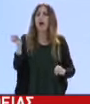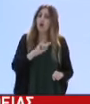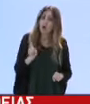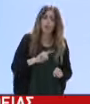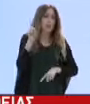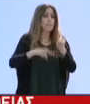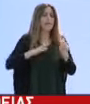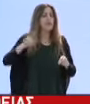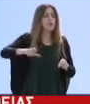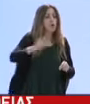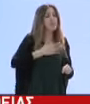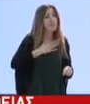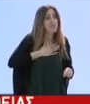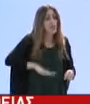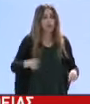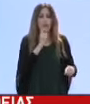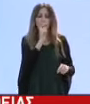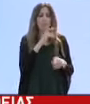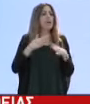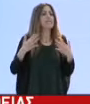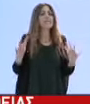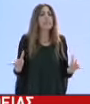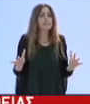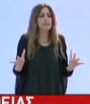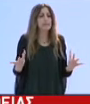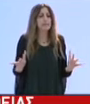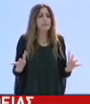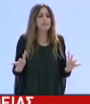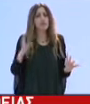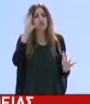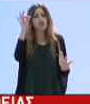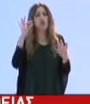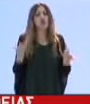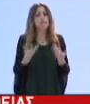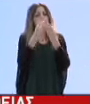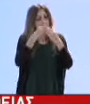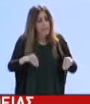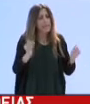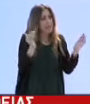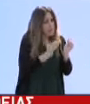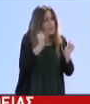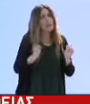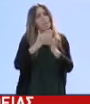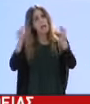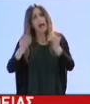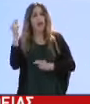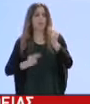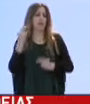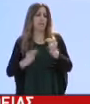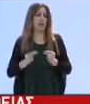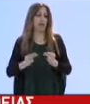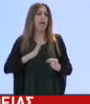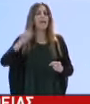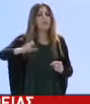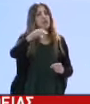πραγματικά είναι, ένα πεδίο επίλυσης των μικρών και των μεγάλων προβλημάτων τους. Οι